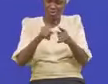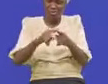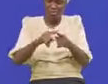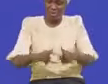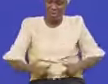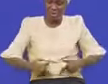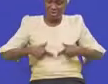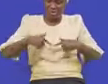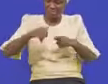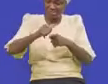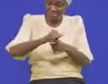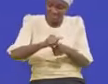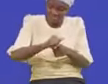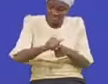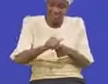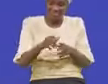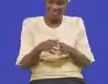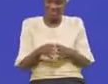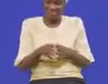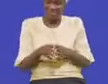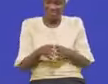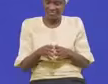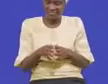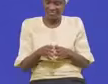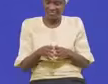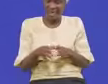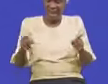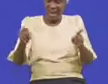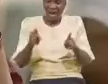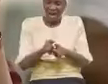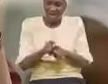Eya mwenve vesikila na wa nwa kbea.